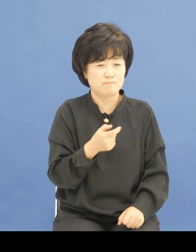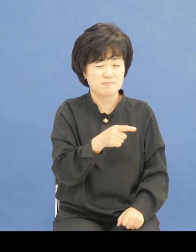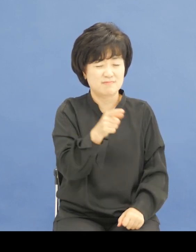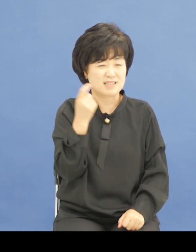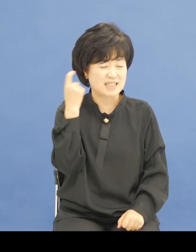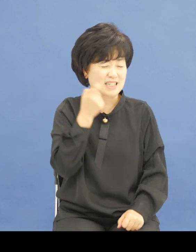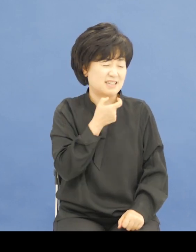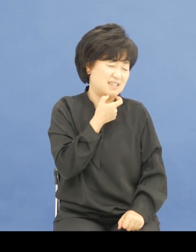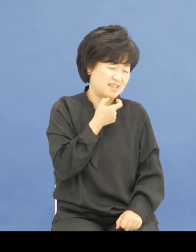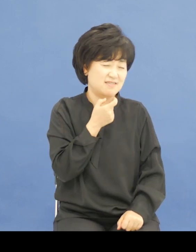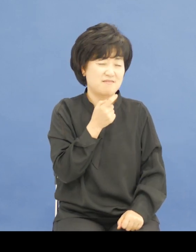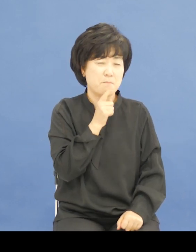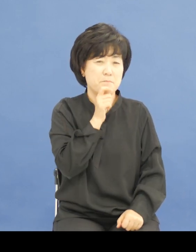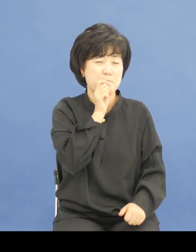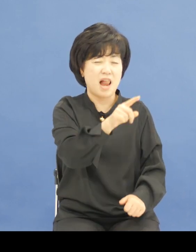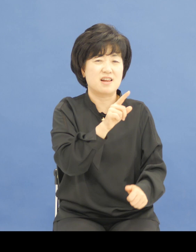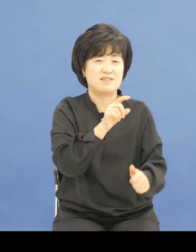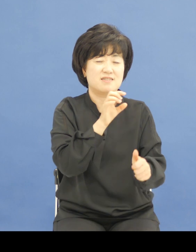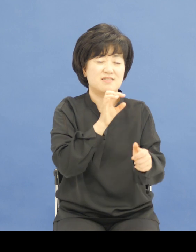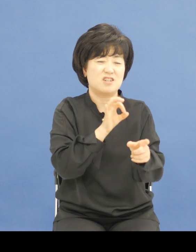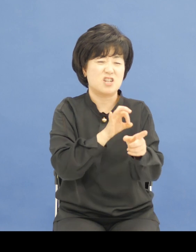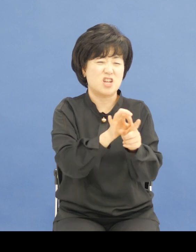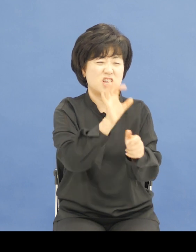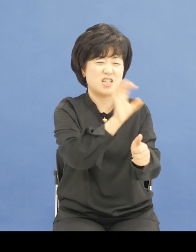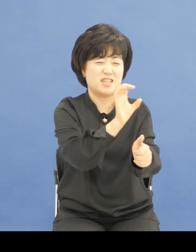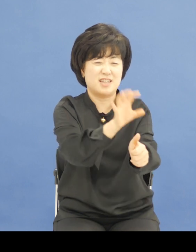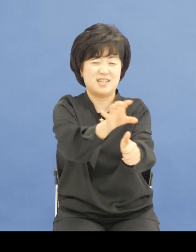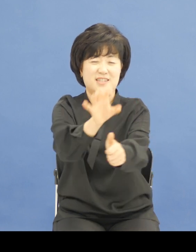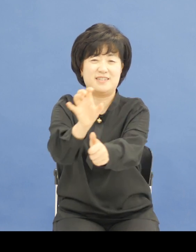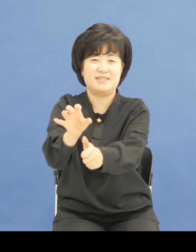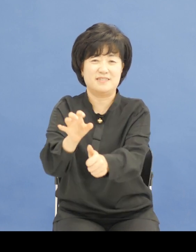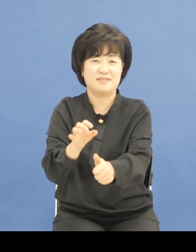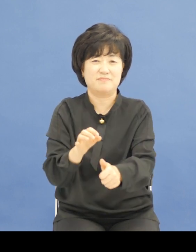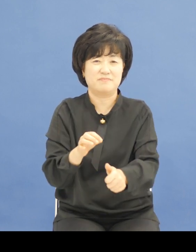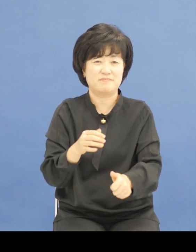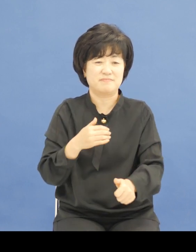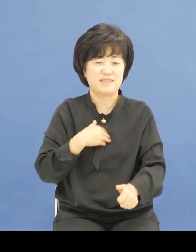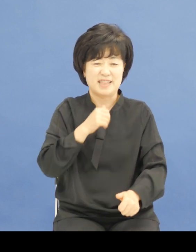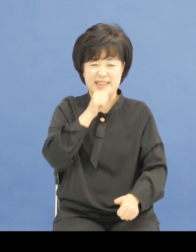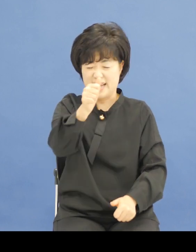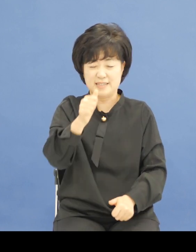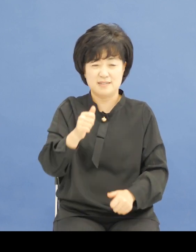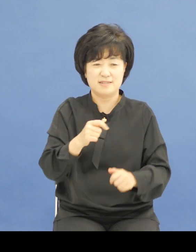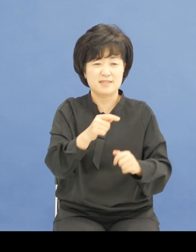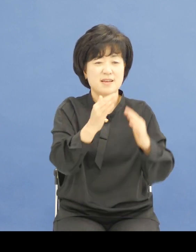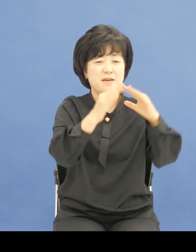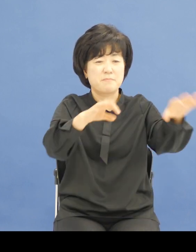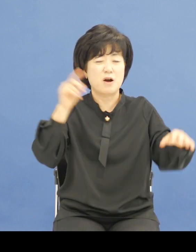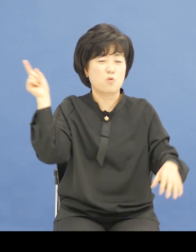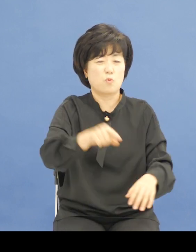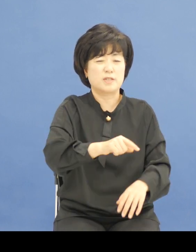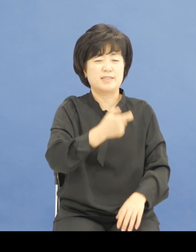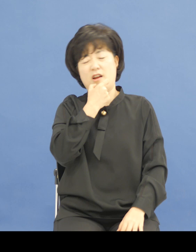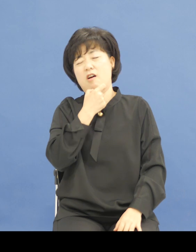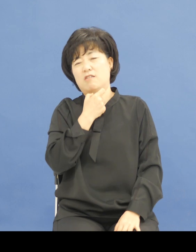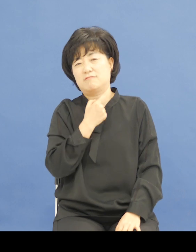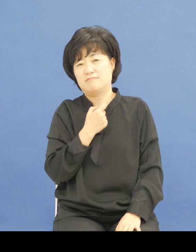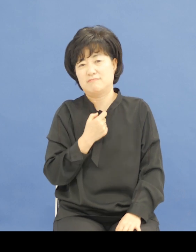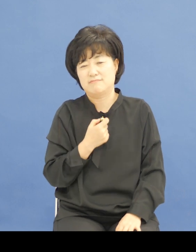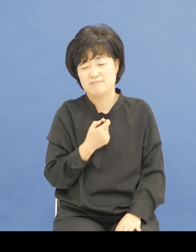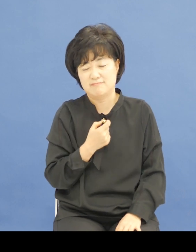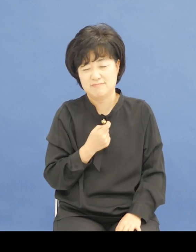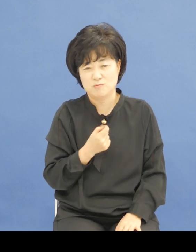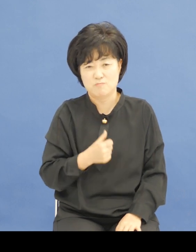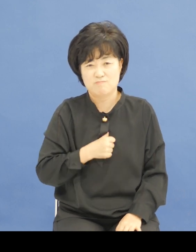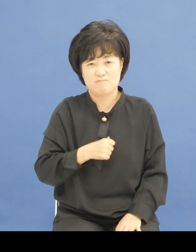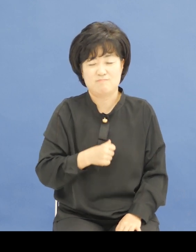하고 그래서 내가 뭐라 했냐. 나 다시는 이 마을에 안 온다. 그게 이제 북하부에서 한 1시간 반 떨어진 미티라는